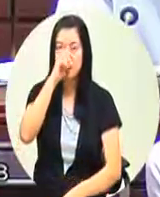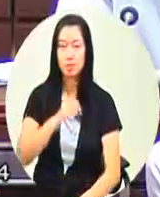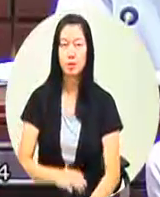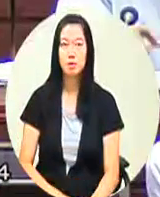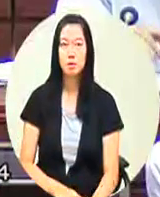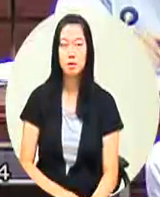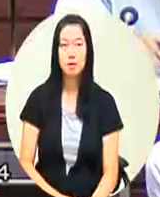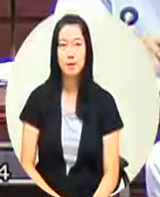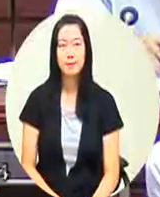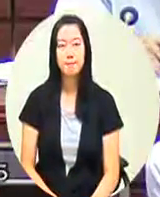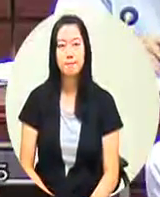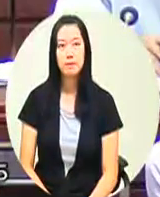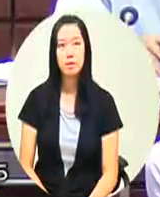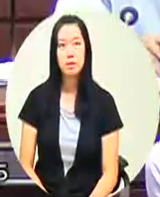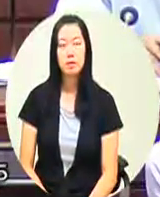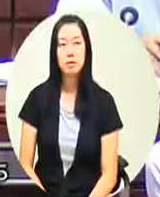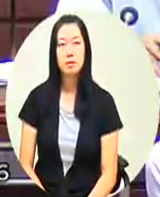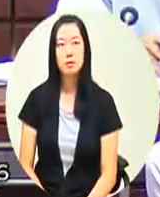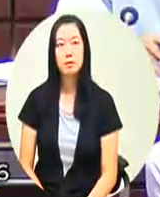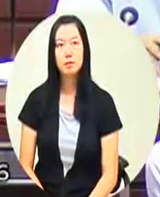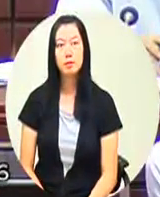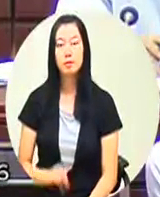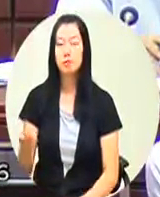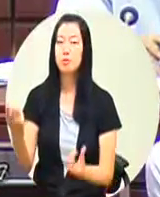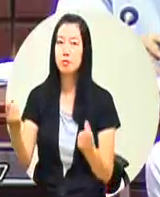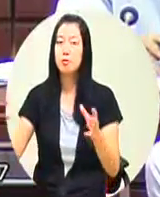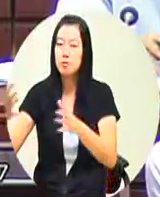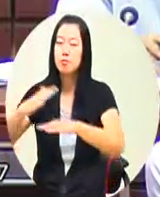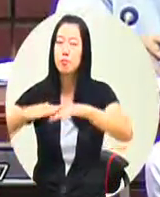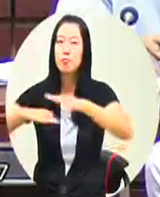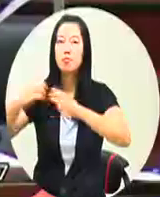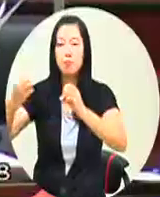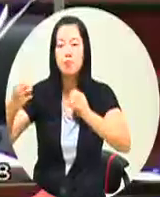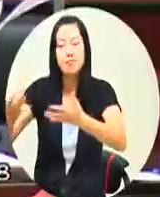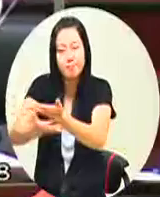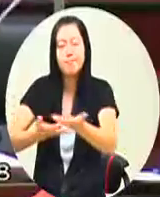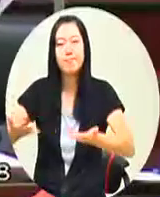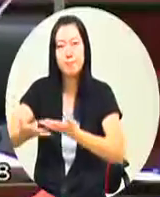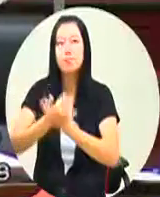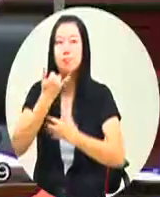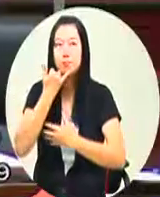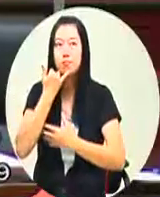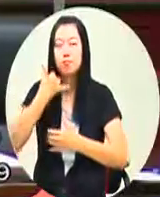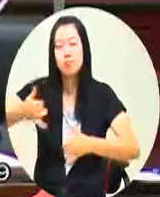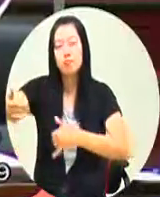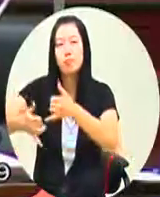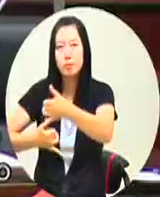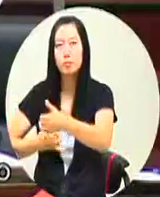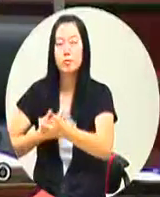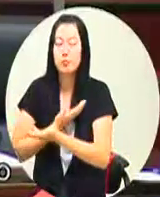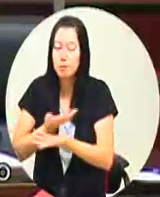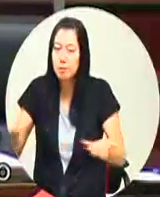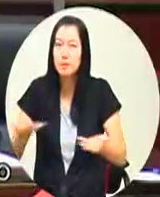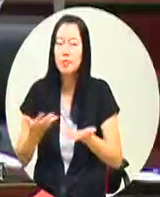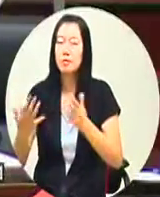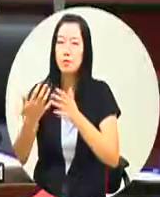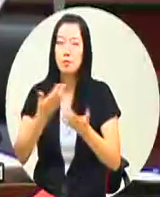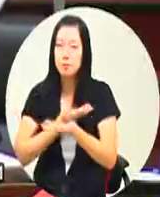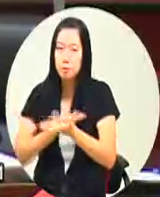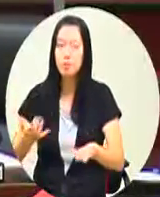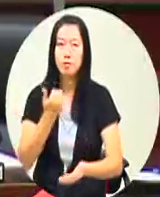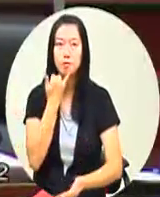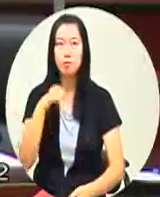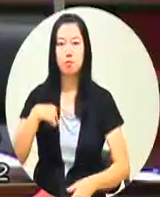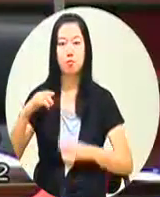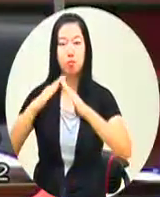家哦就是能够互相体谅， 理性沟通就是互相了解对方的立场，啊，当然市政府做